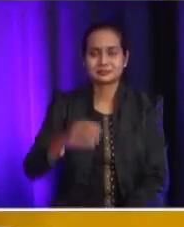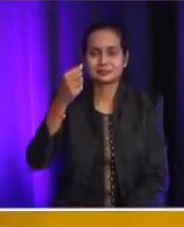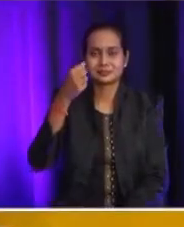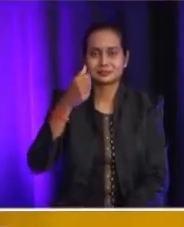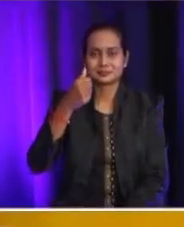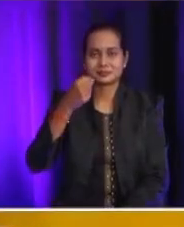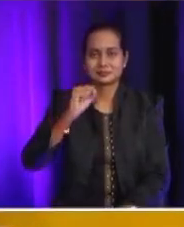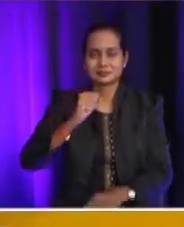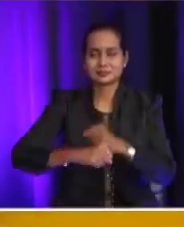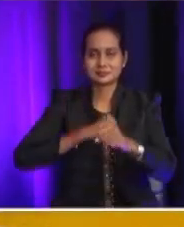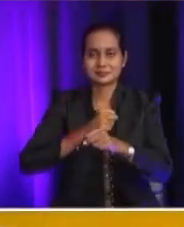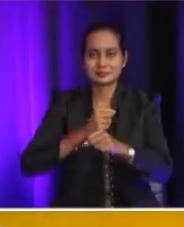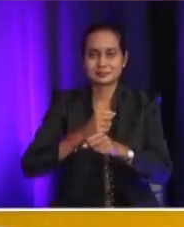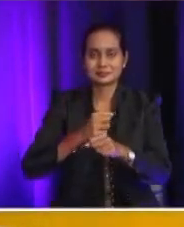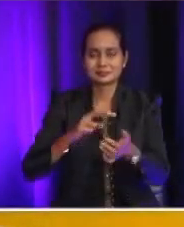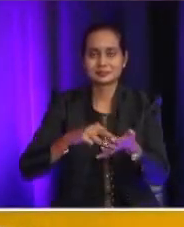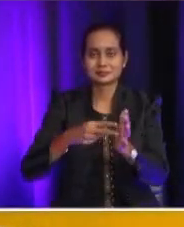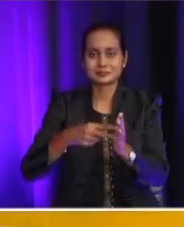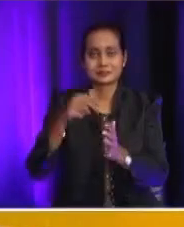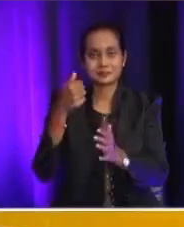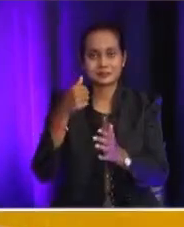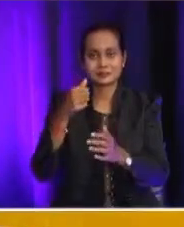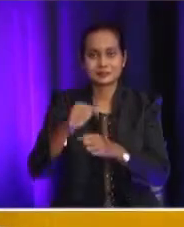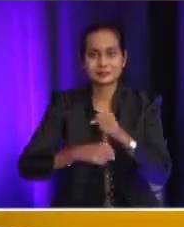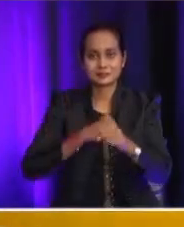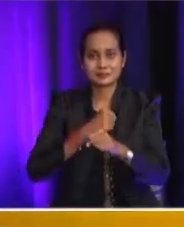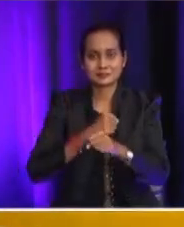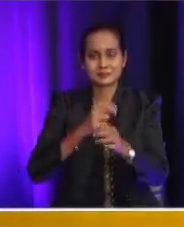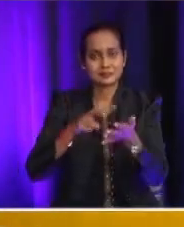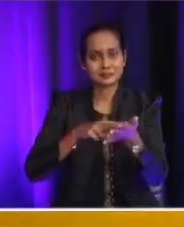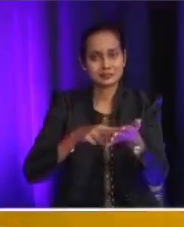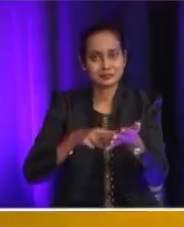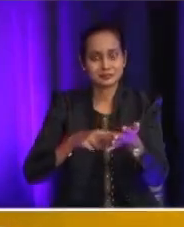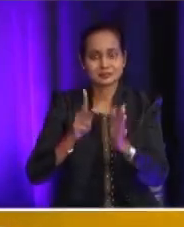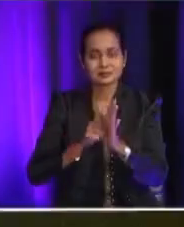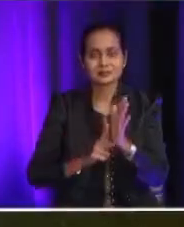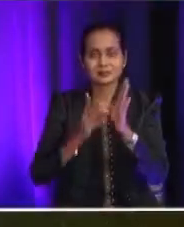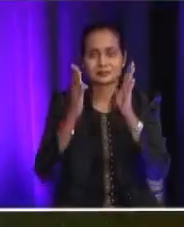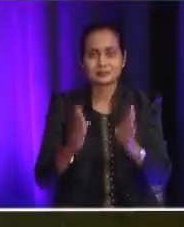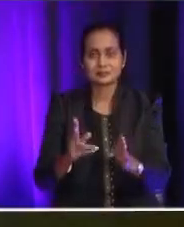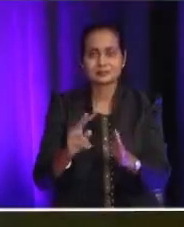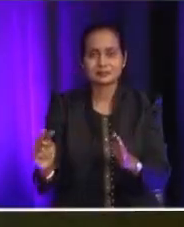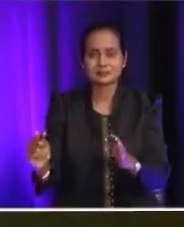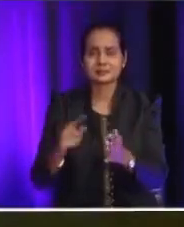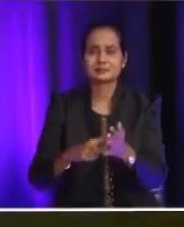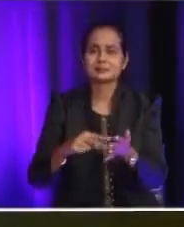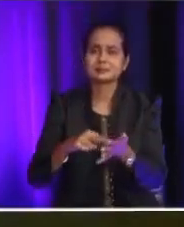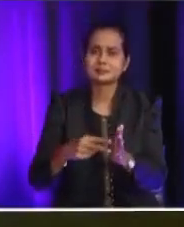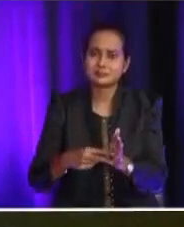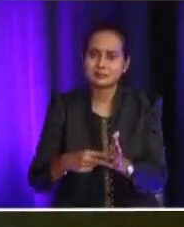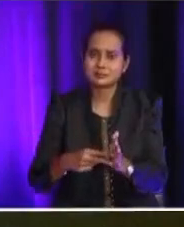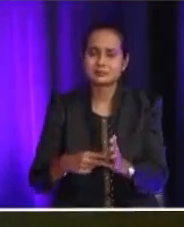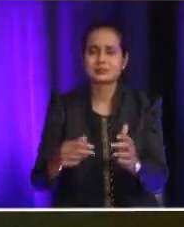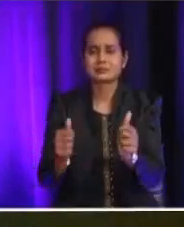itu merujuk 10 tahun. Membaca, membacalah kan? Ya, betul. So, kalau kemasaan tu pula apa kaitan dia? Haa lah, cikgu. Apa kaitannya dengan